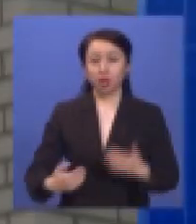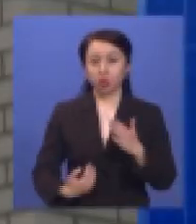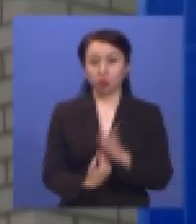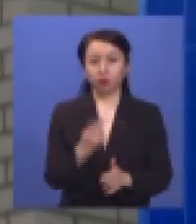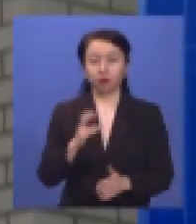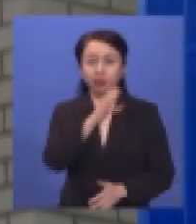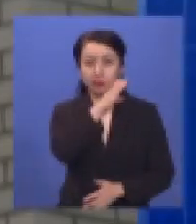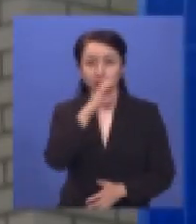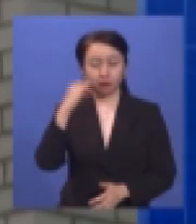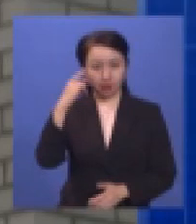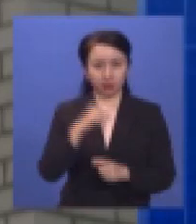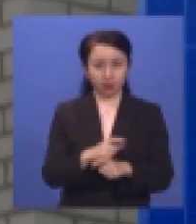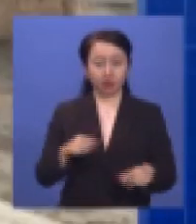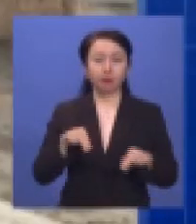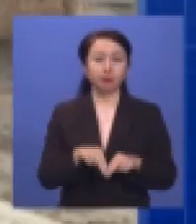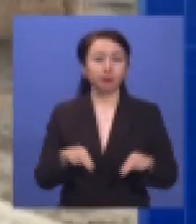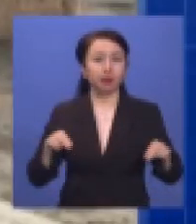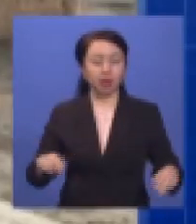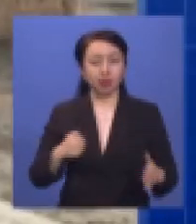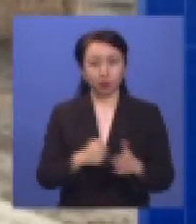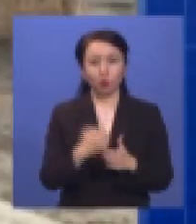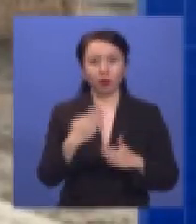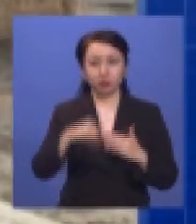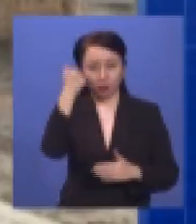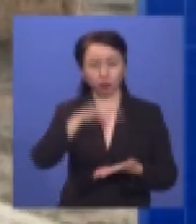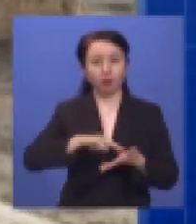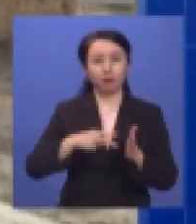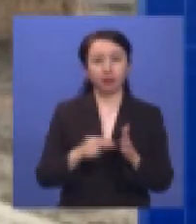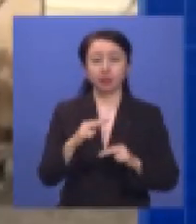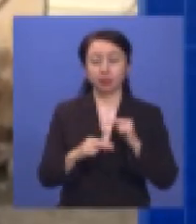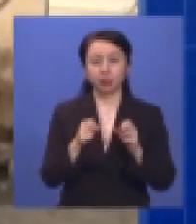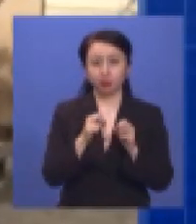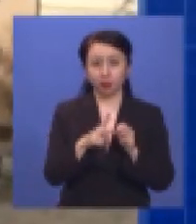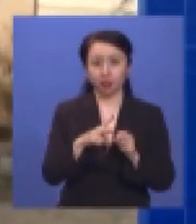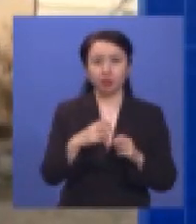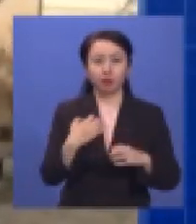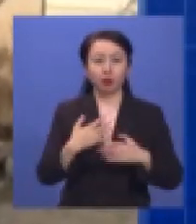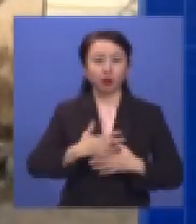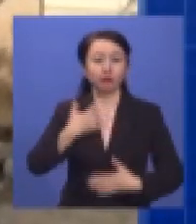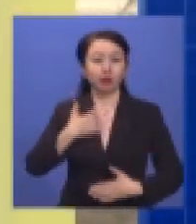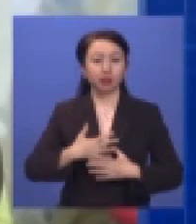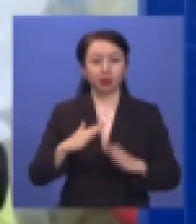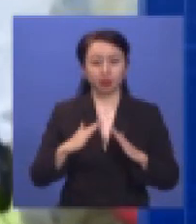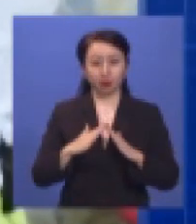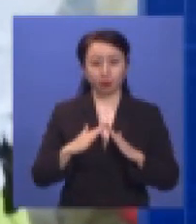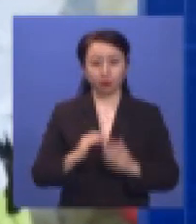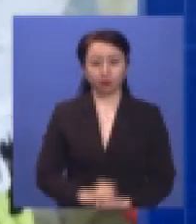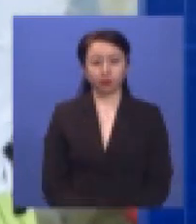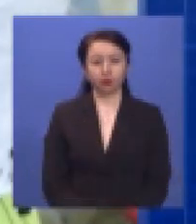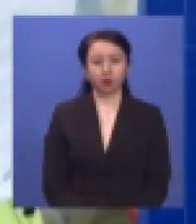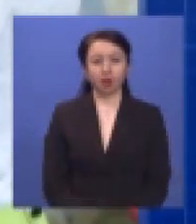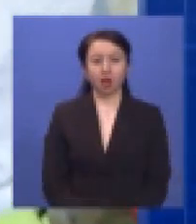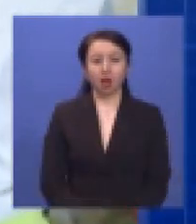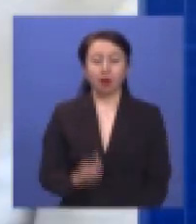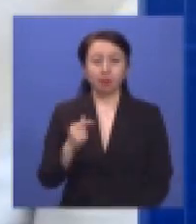квартиры для североказахстанцев. В Петропавловске до конца года планируется строительство 12 многоквартирных домов. Курсы